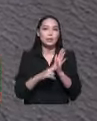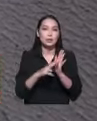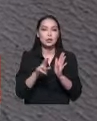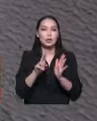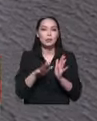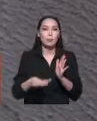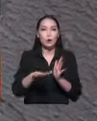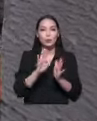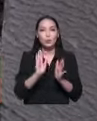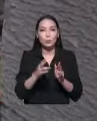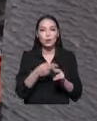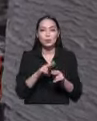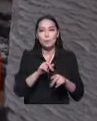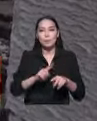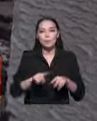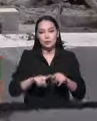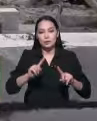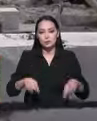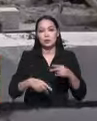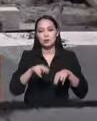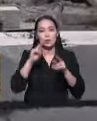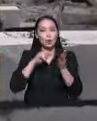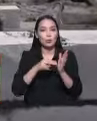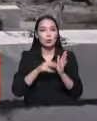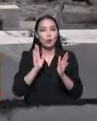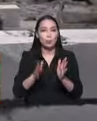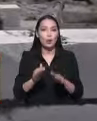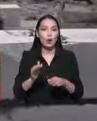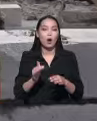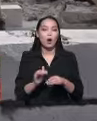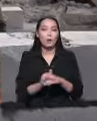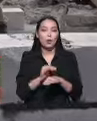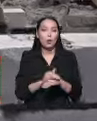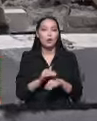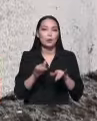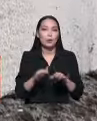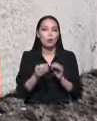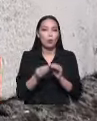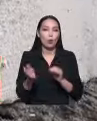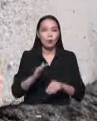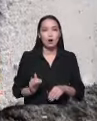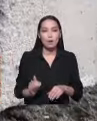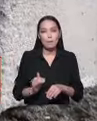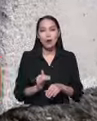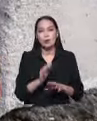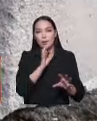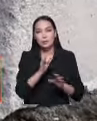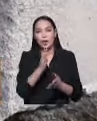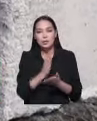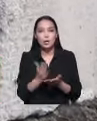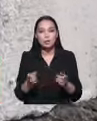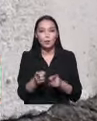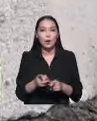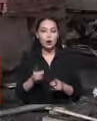билік нысанды тез арада салып бітіруді жоспарлап отыр. Игі бастамаға 10 компания жұмылдырылды. Айта кетейік, ықшам ауданға инфрақұрылым